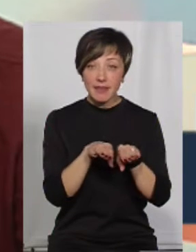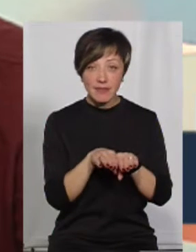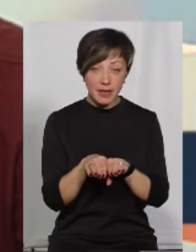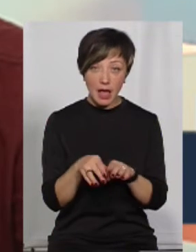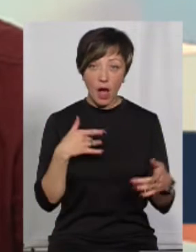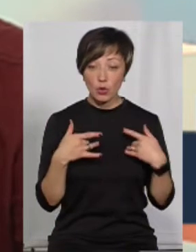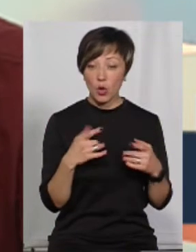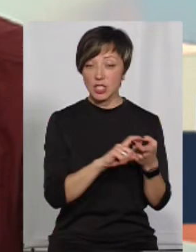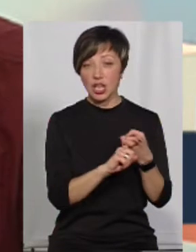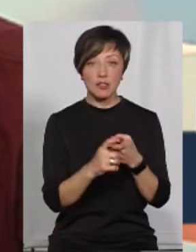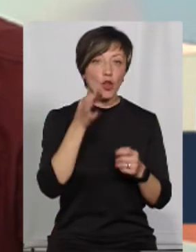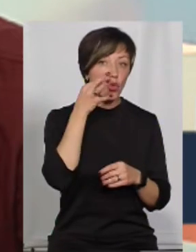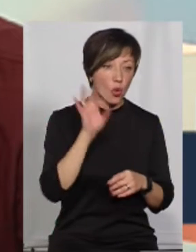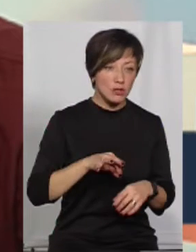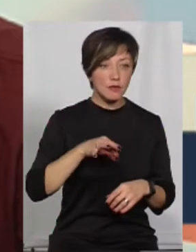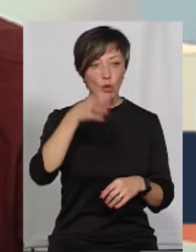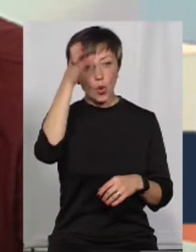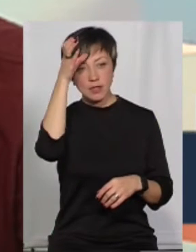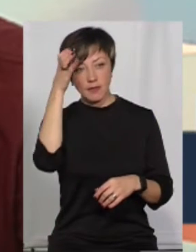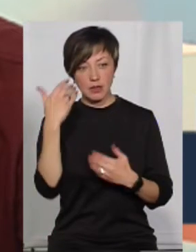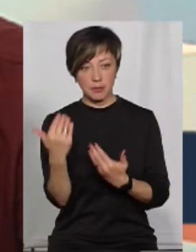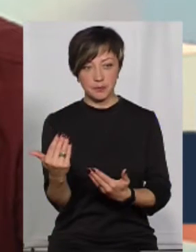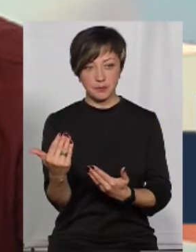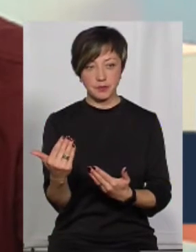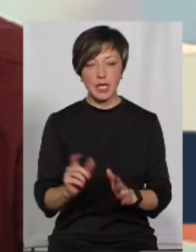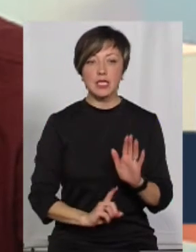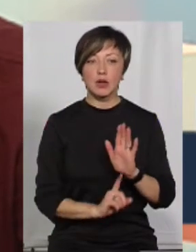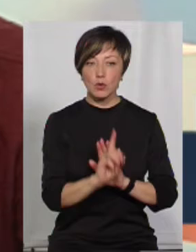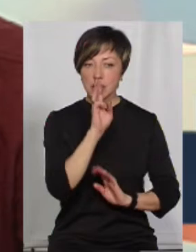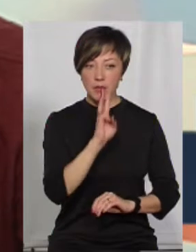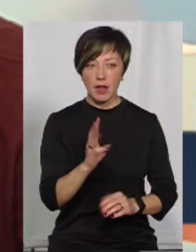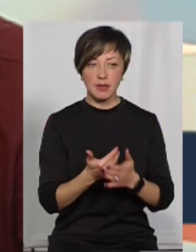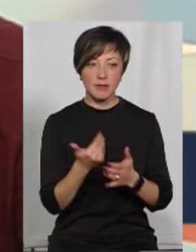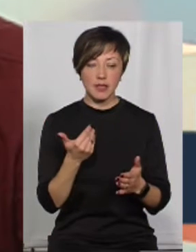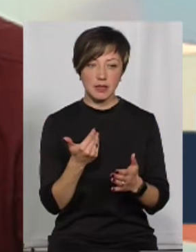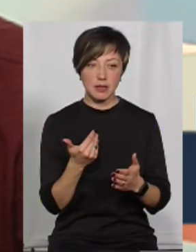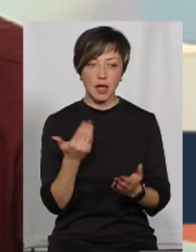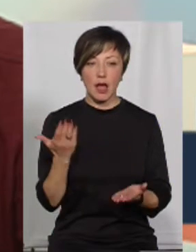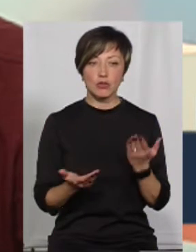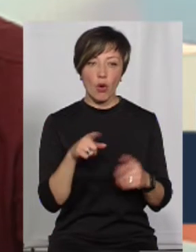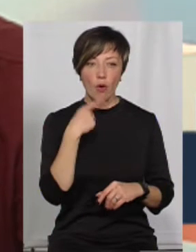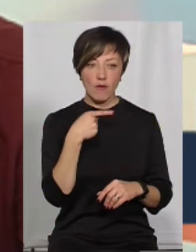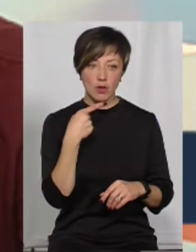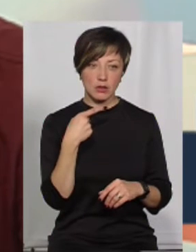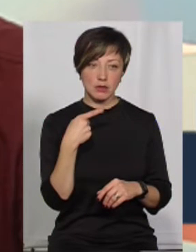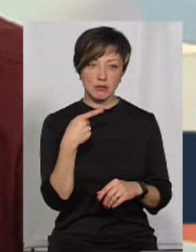залежить від досвіду роботи і від освіти, яку має актор. Стартують зарплати від, якщо говорити так,